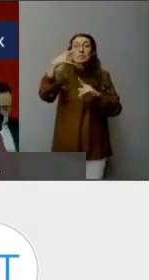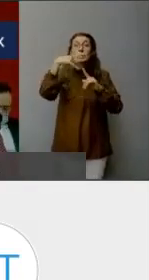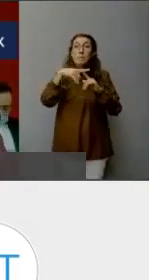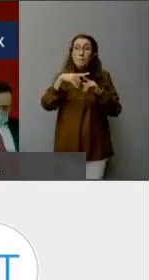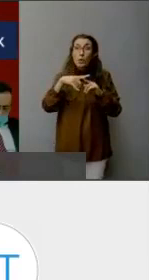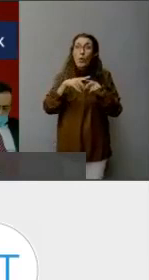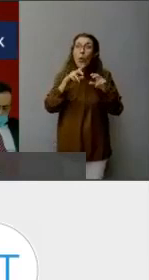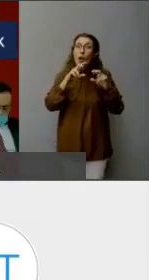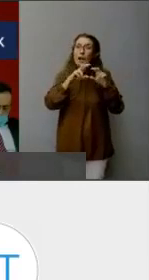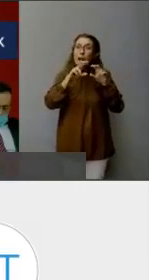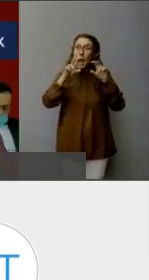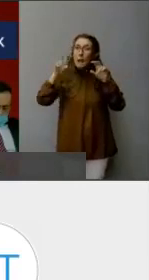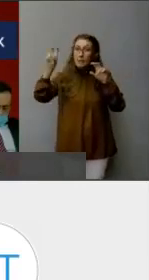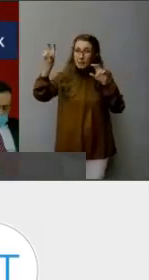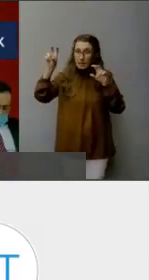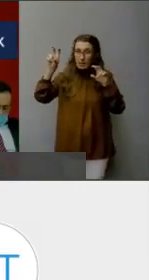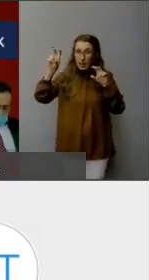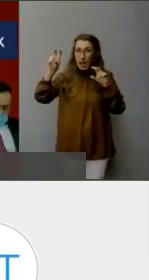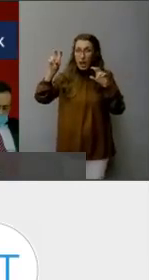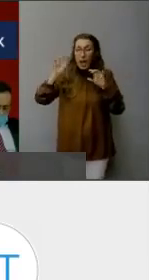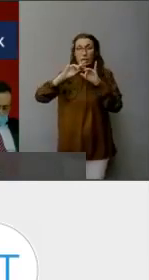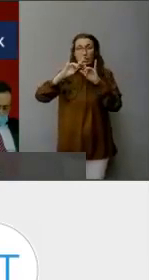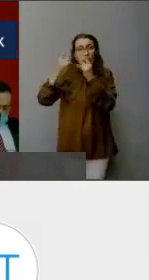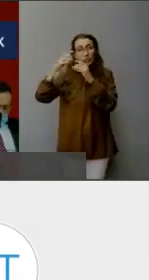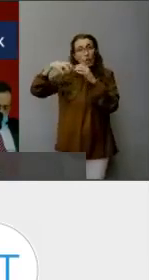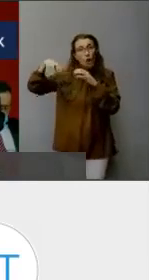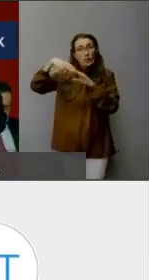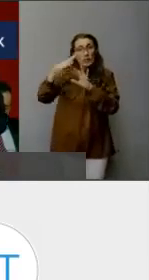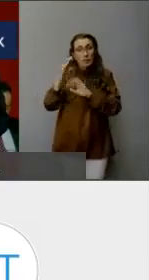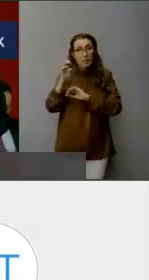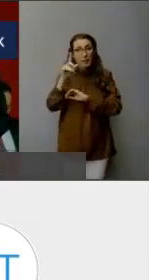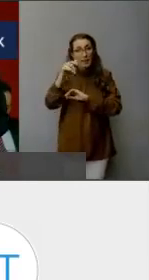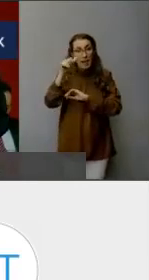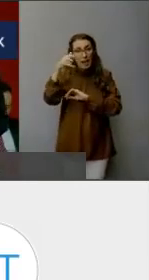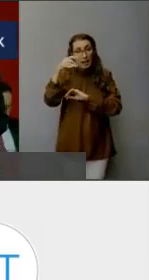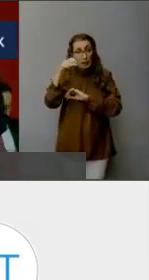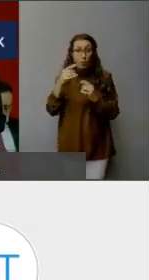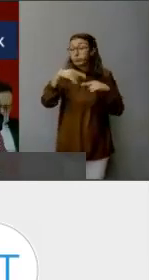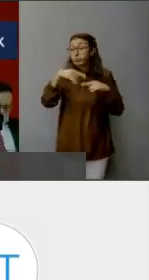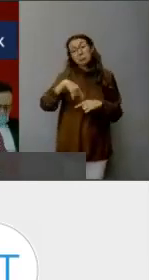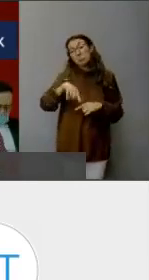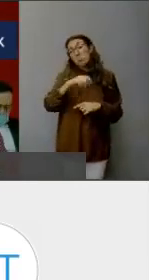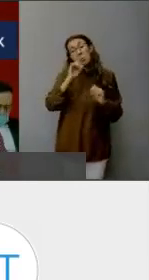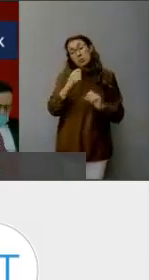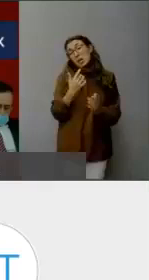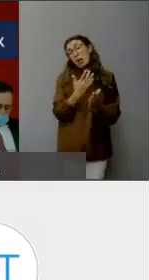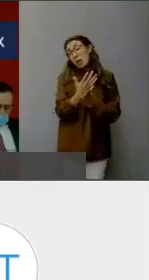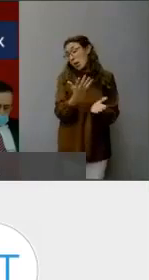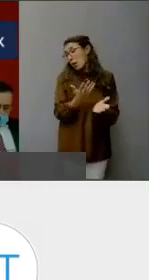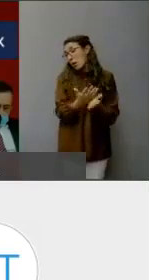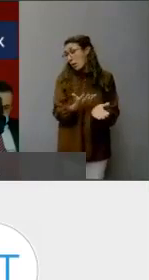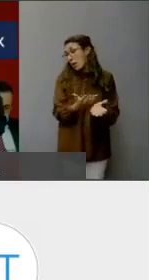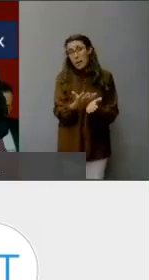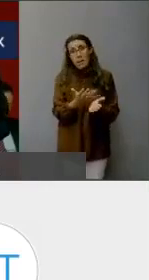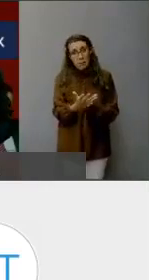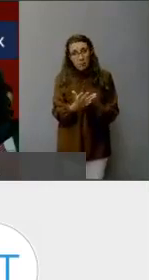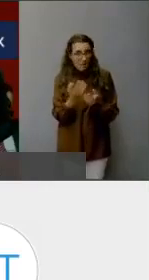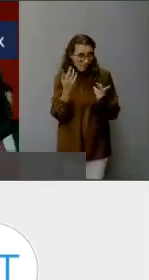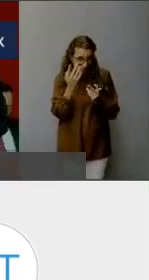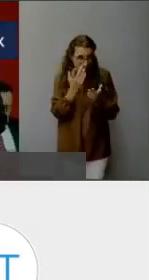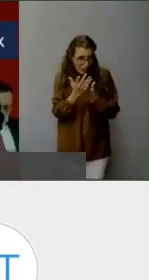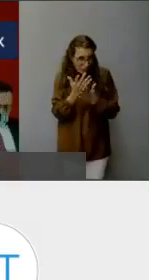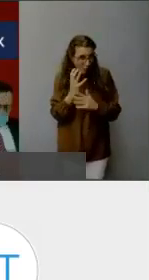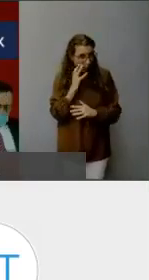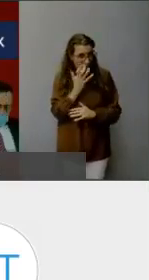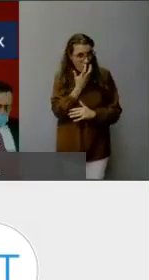porterà sua cena del gatto quindi su queste cose possiamo raccontarne direi molto orgogliosamente sentirmi dire che